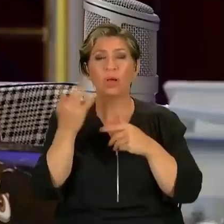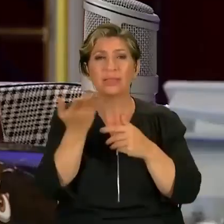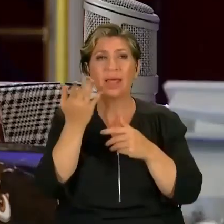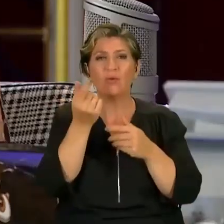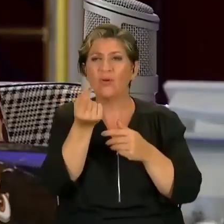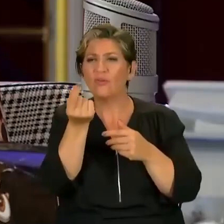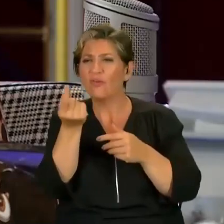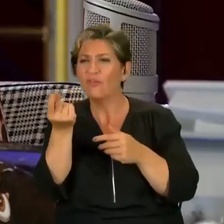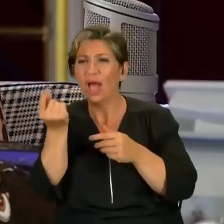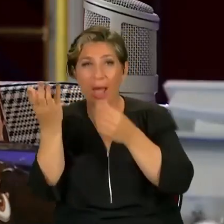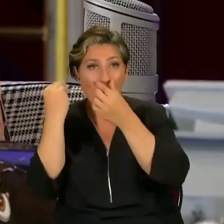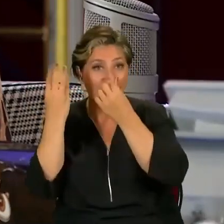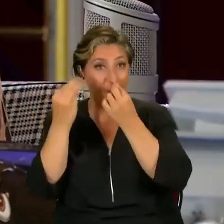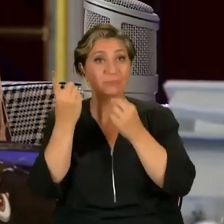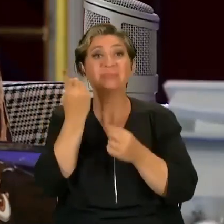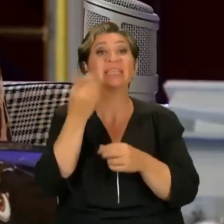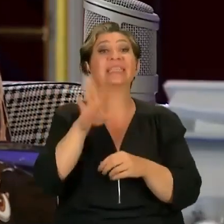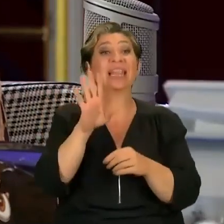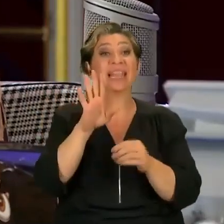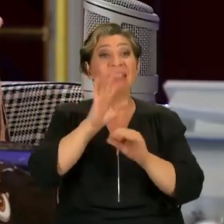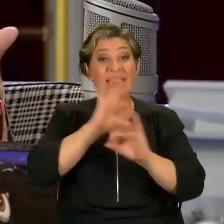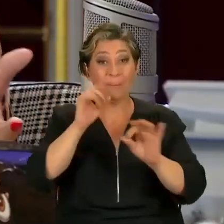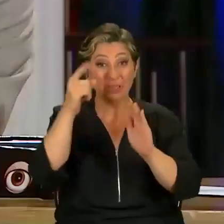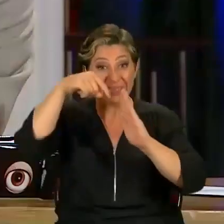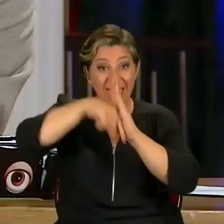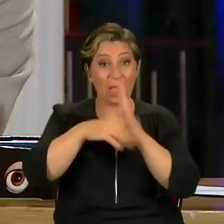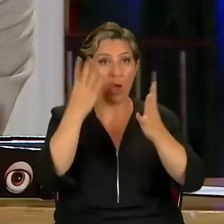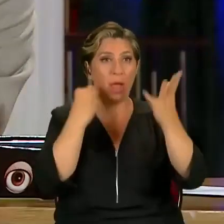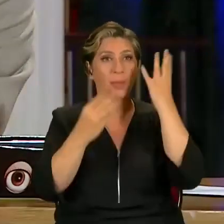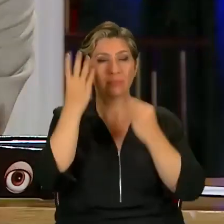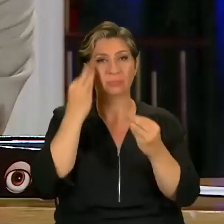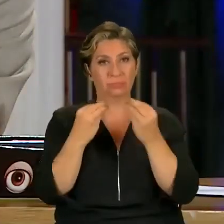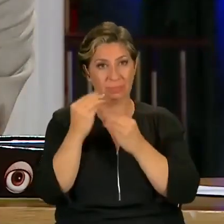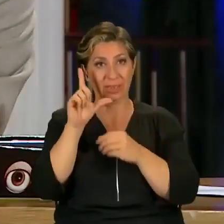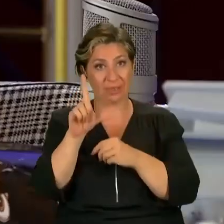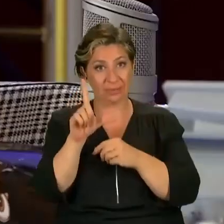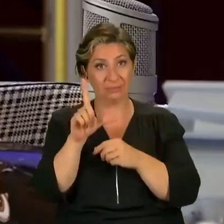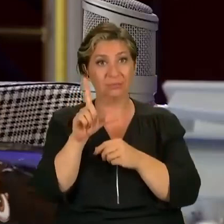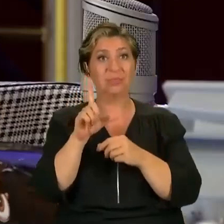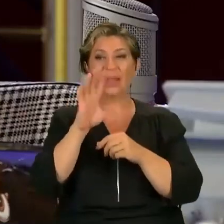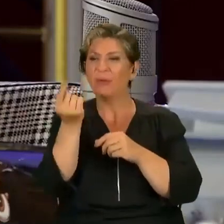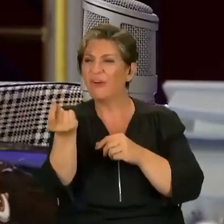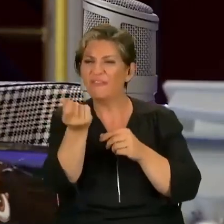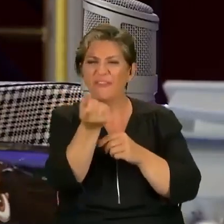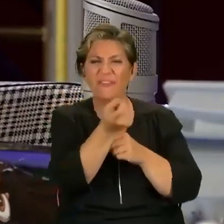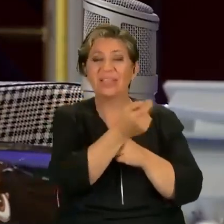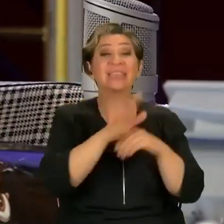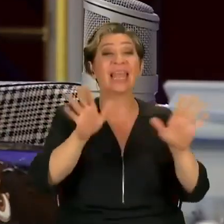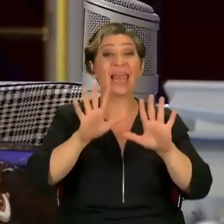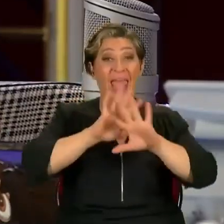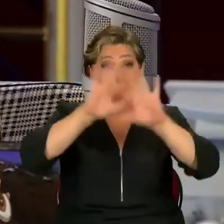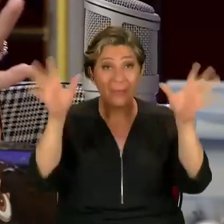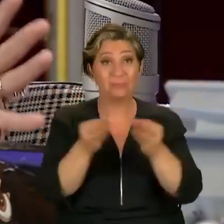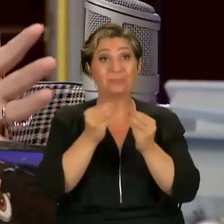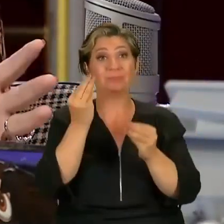kadar her şeyi de ufak ufak az az öğrenmek bir şey değil. Bir şey olamıyorsun. Bir baltaya sap olamıyorsun bu sefer. Her şeyden biraz bilmek de çok